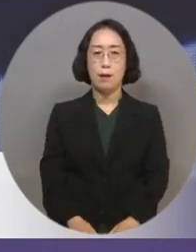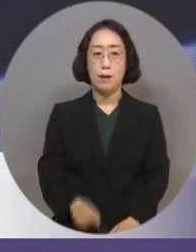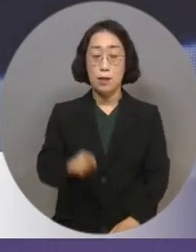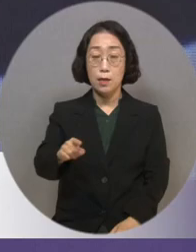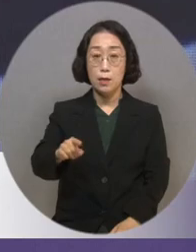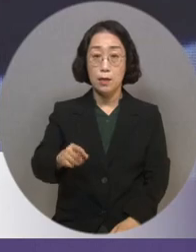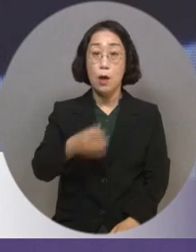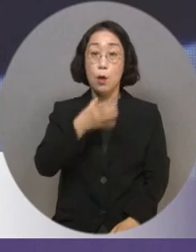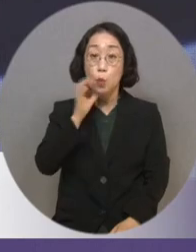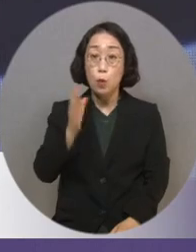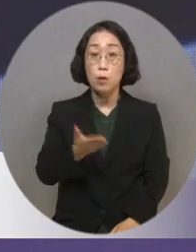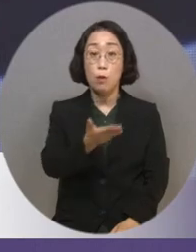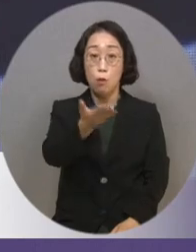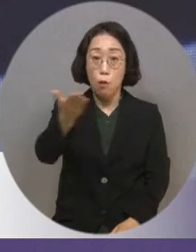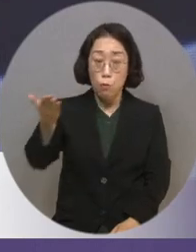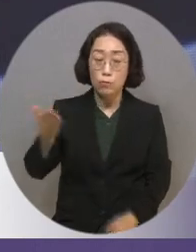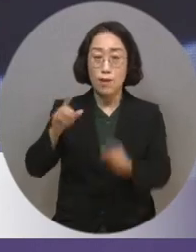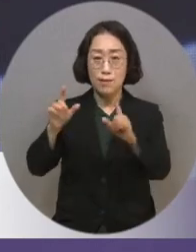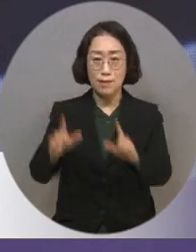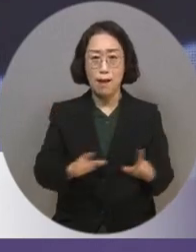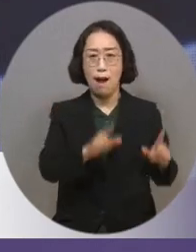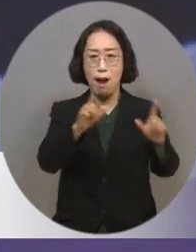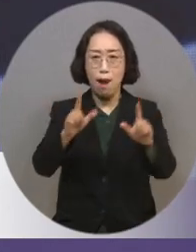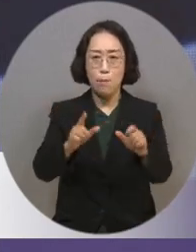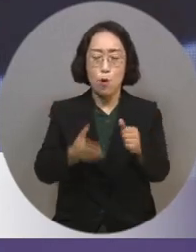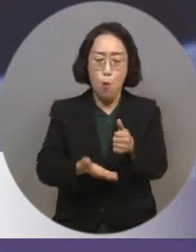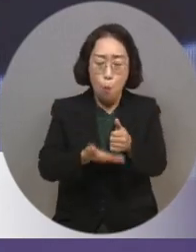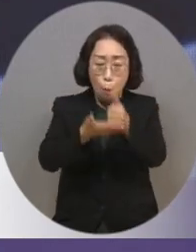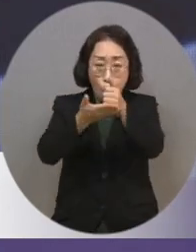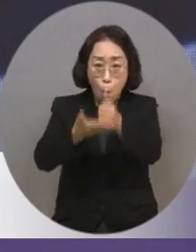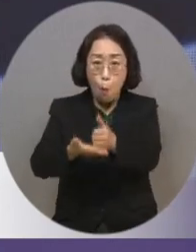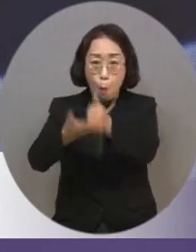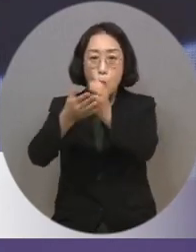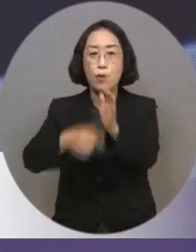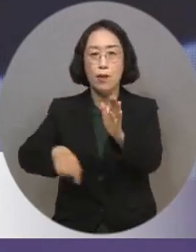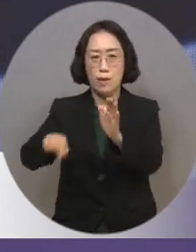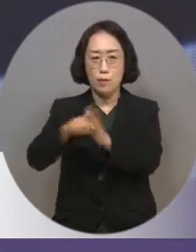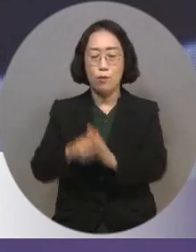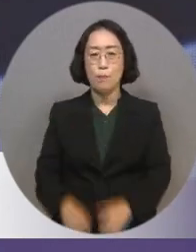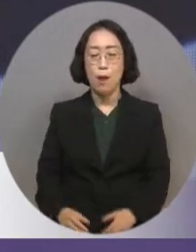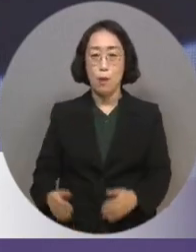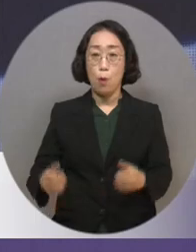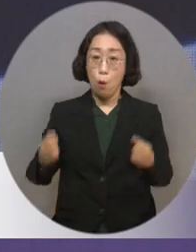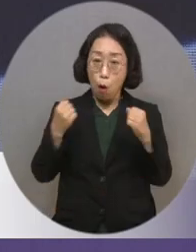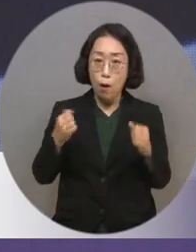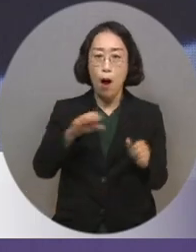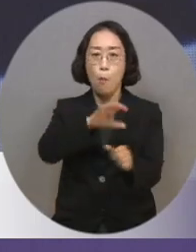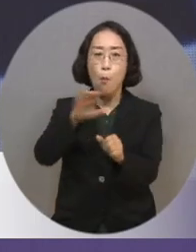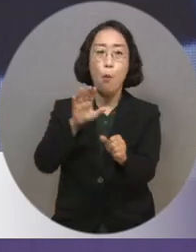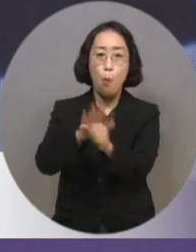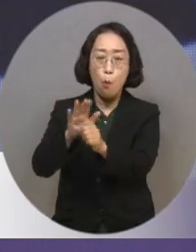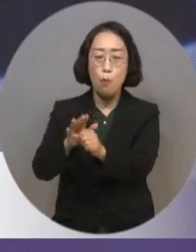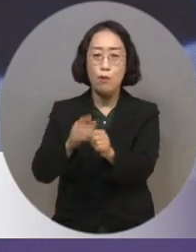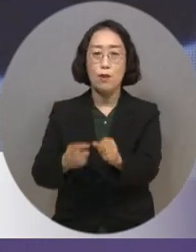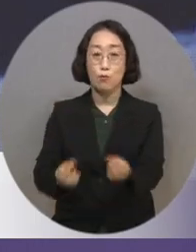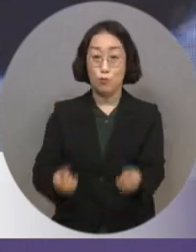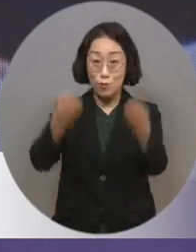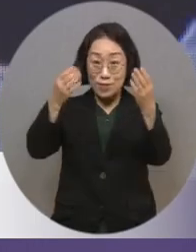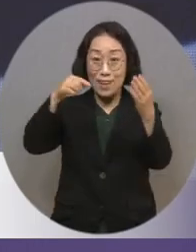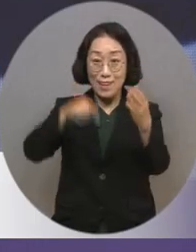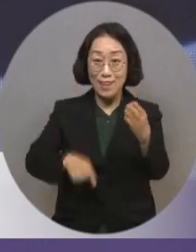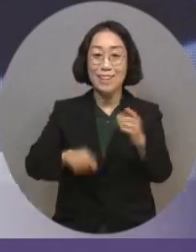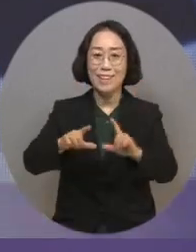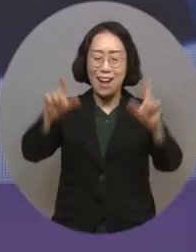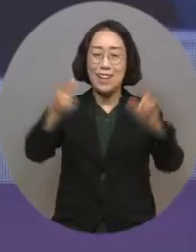우리 어르신들의 삶을 기이 여기고 공경하는 마음을 새기며 건강을 증진하는 축제가 열려 매우